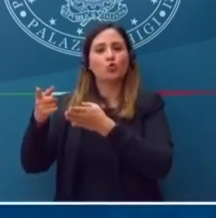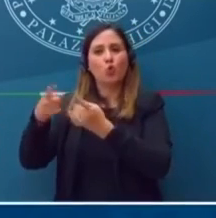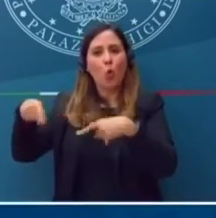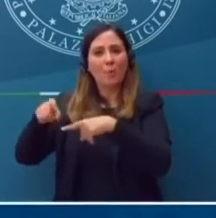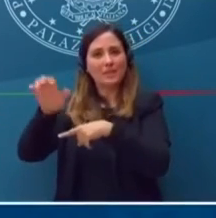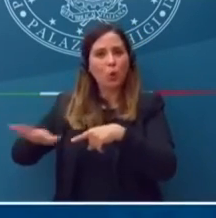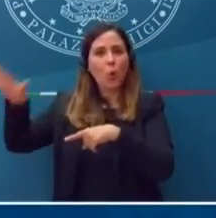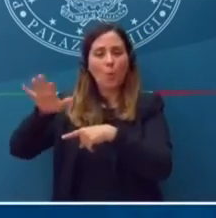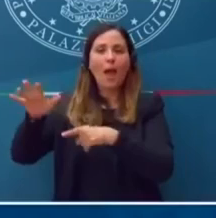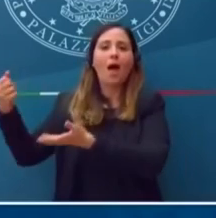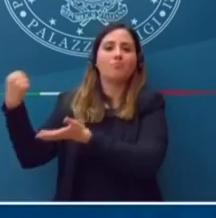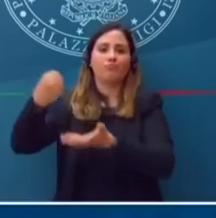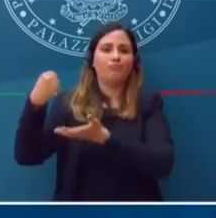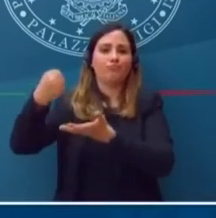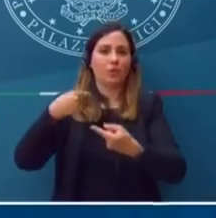C'è poi una struttura